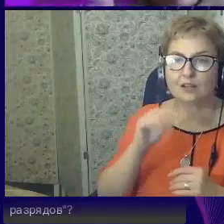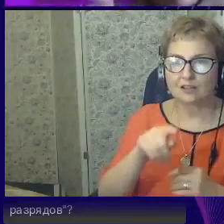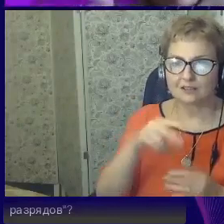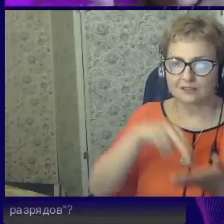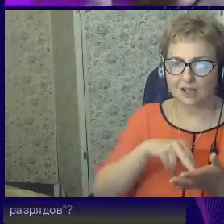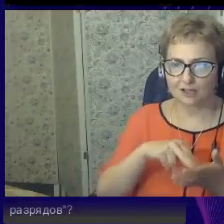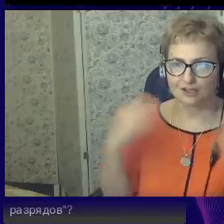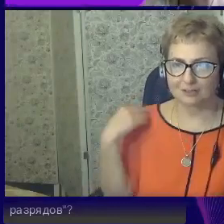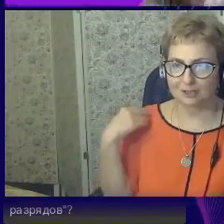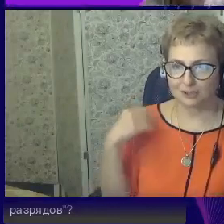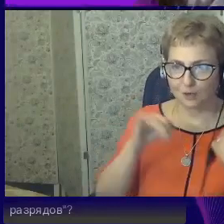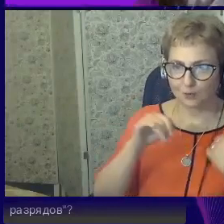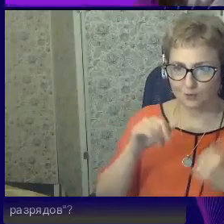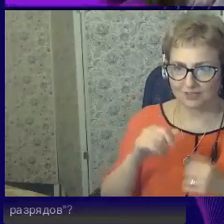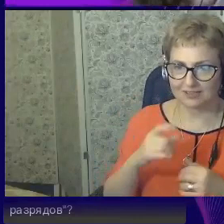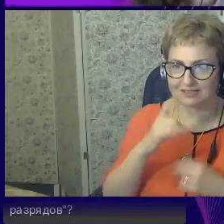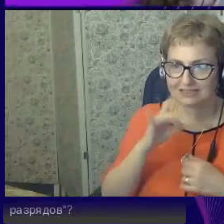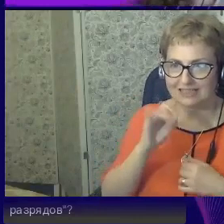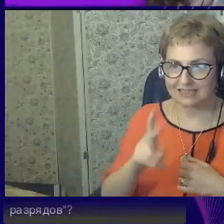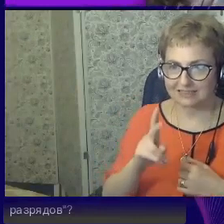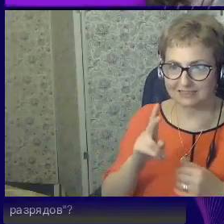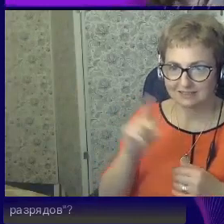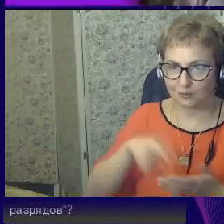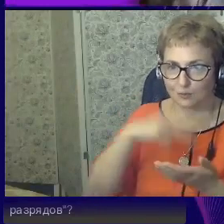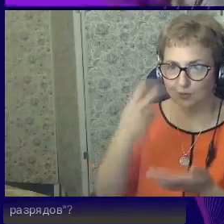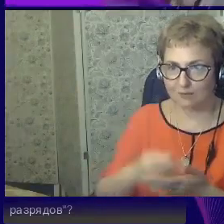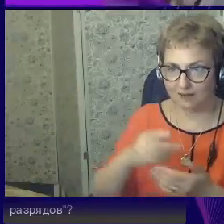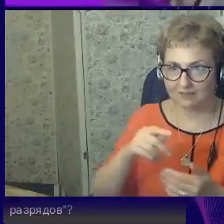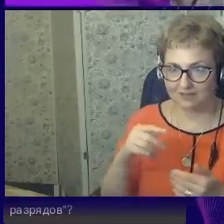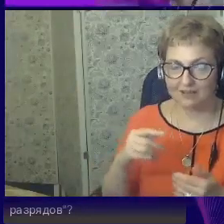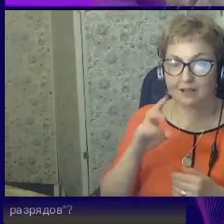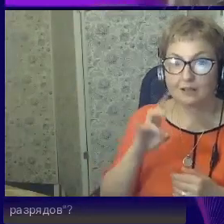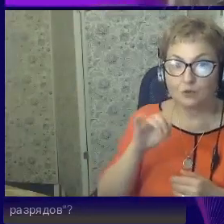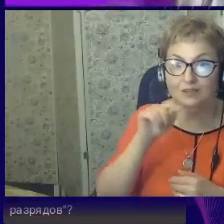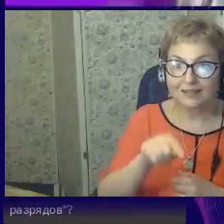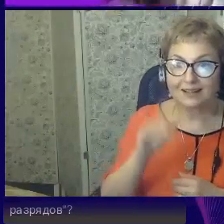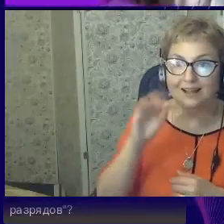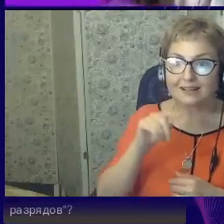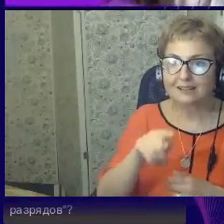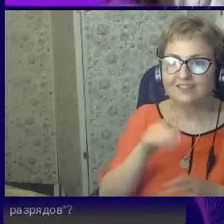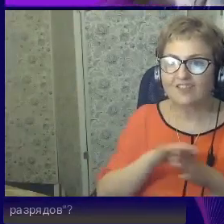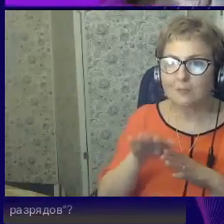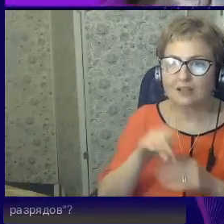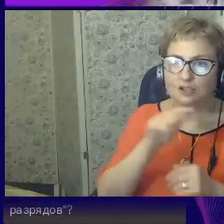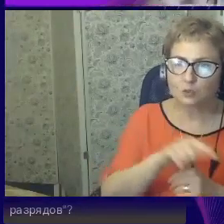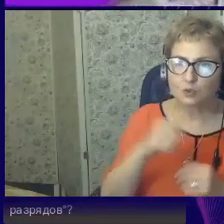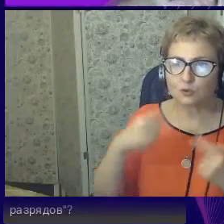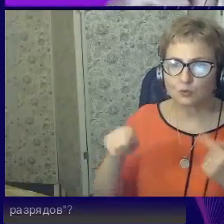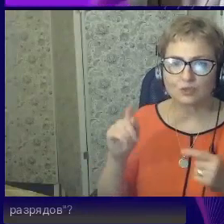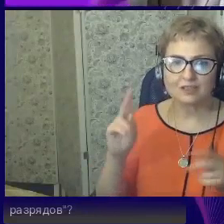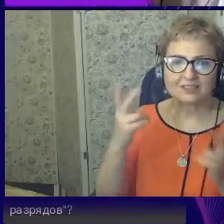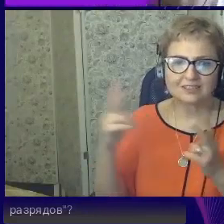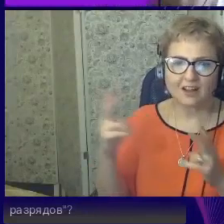когда ты стоишь на плечах у этого человека, рухнуть, даже тогда, когда ты выполняешь ту или иную танцевальную